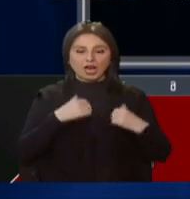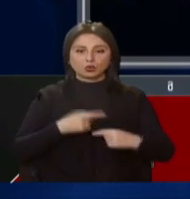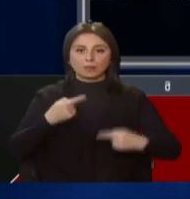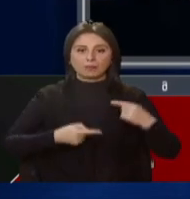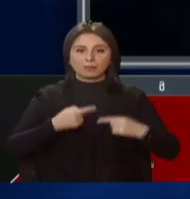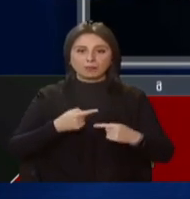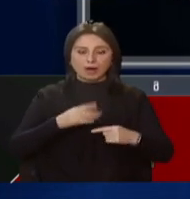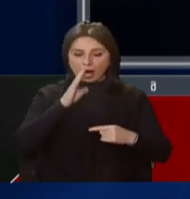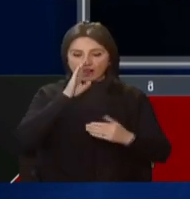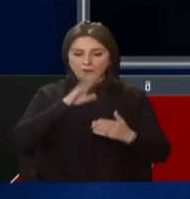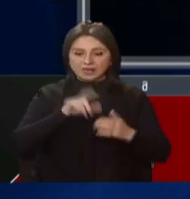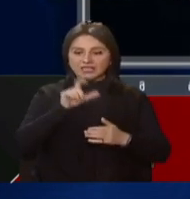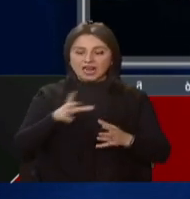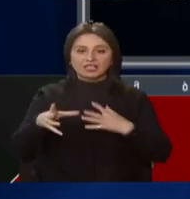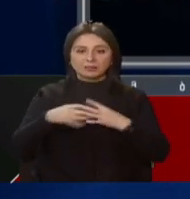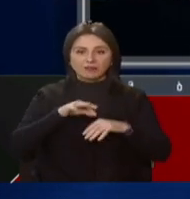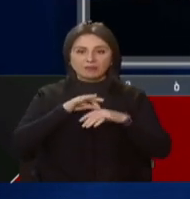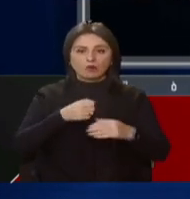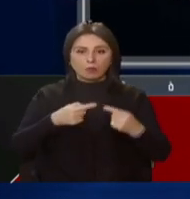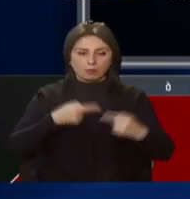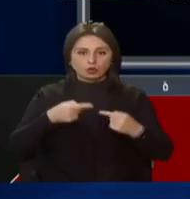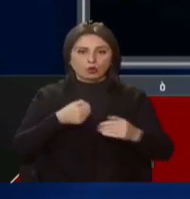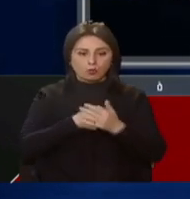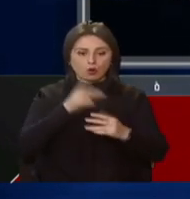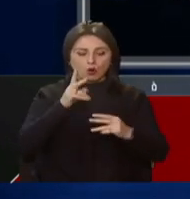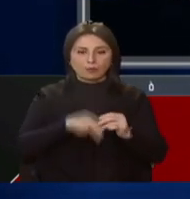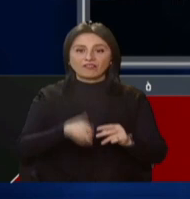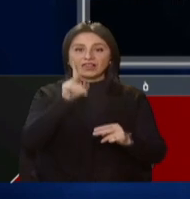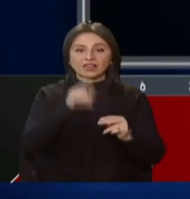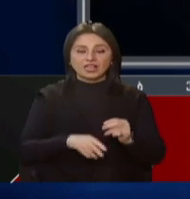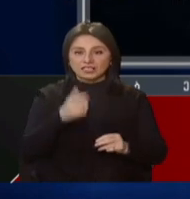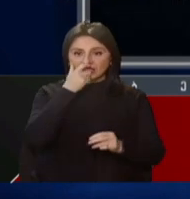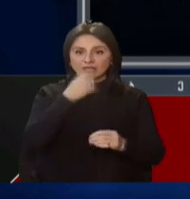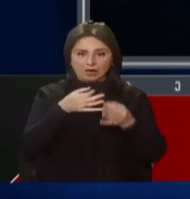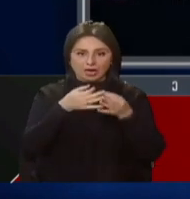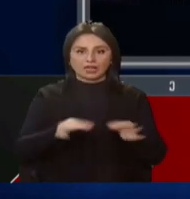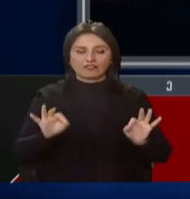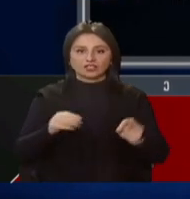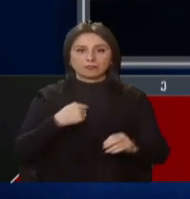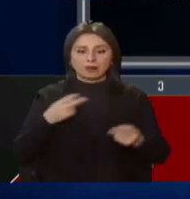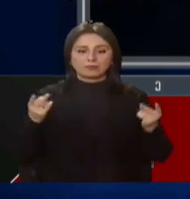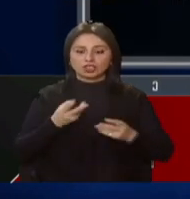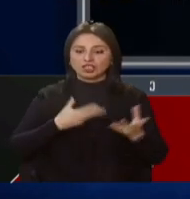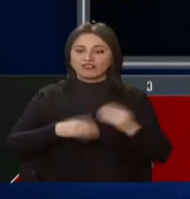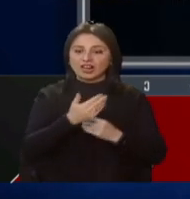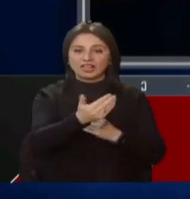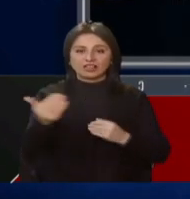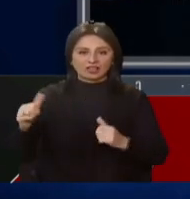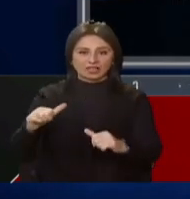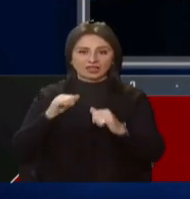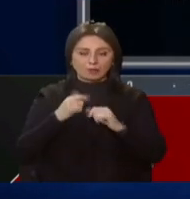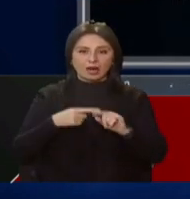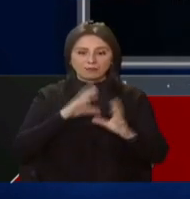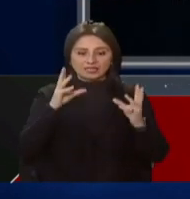mebrzol ughalato amomchveltan ertad miviqvano brzola bolonde romelis dasruldeba mishas gatavisuflebit mem mchirdeba qela tkuenganis dakhmareba